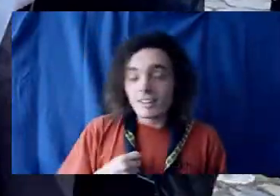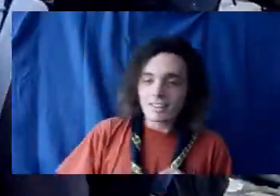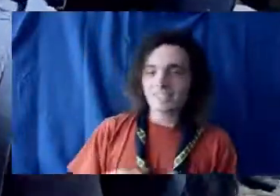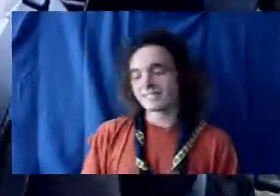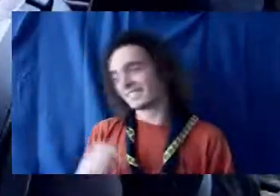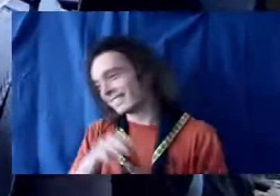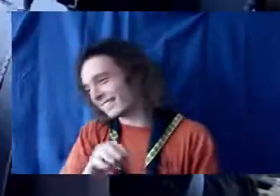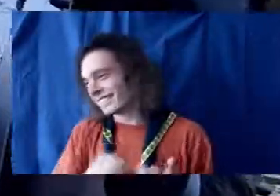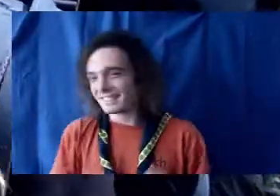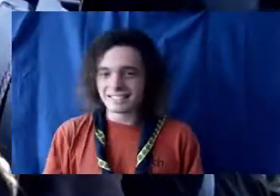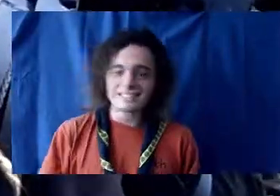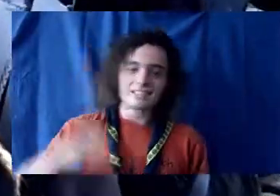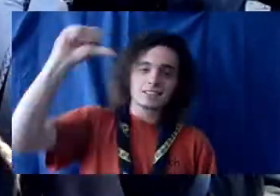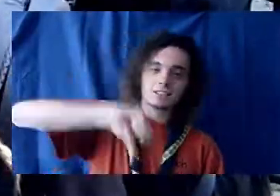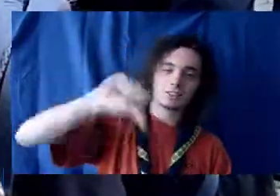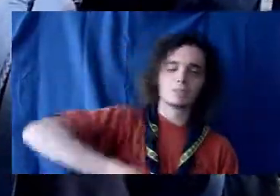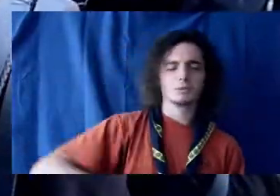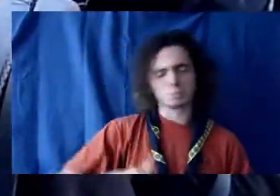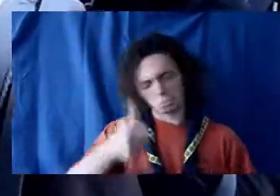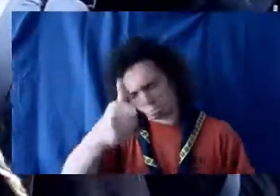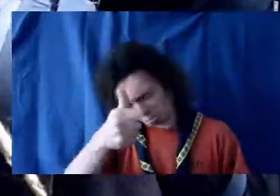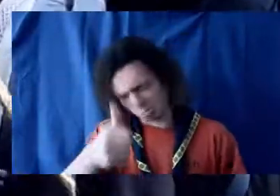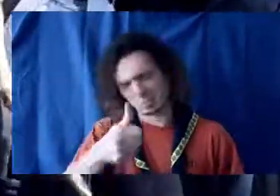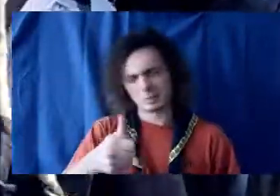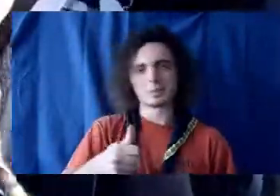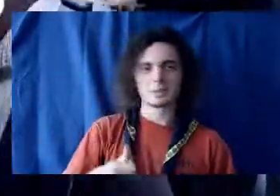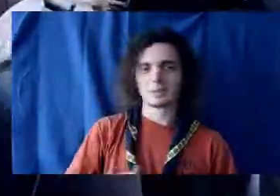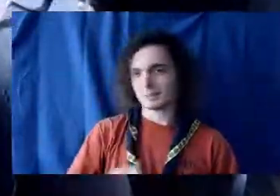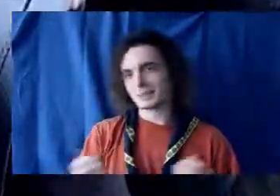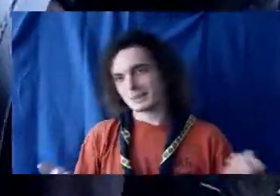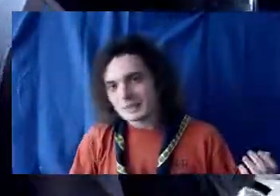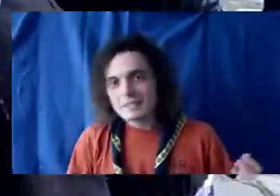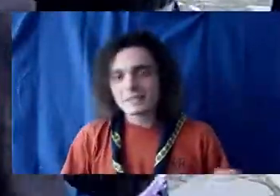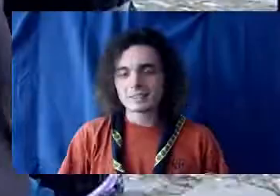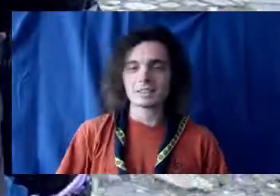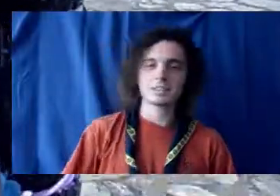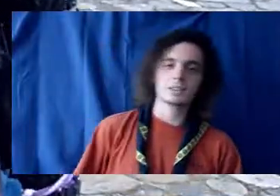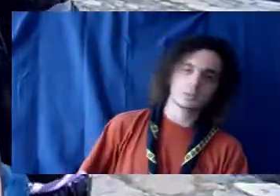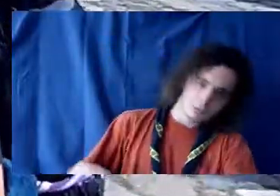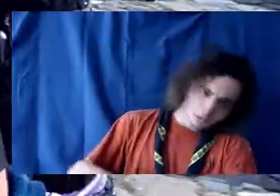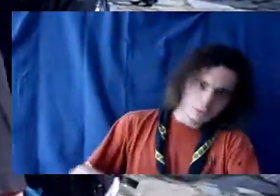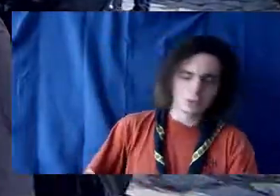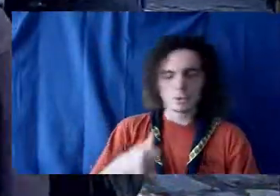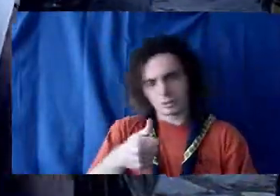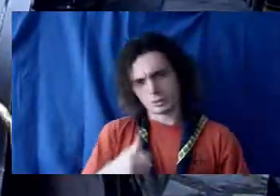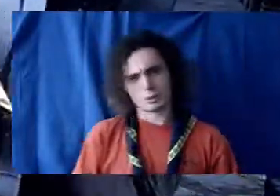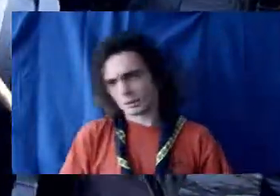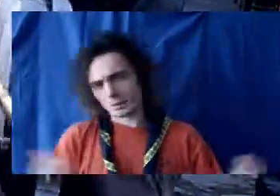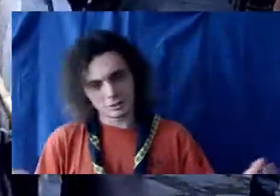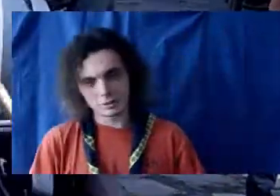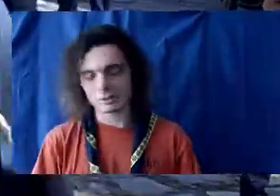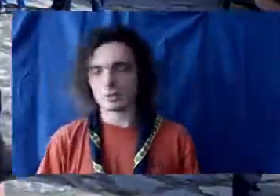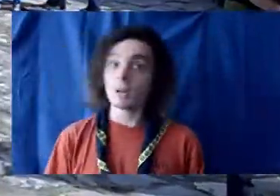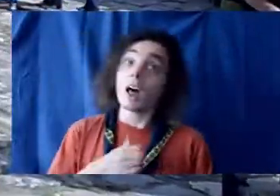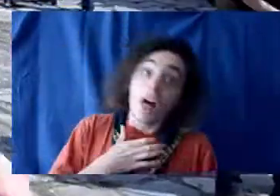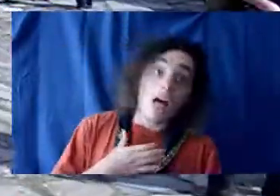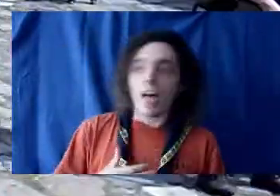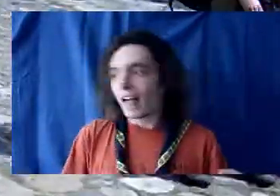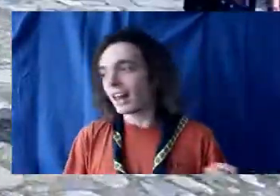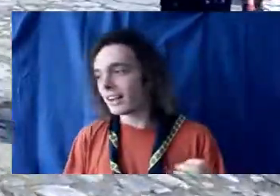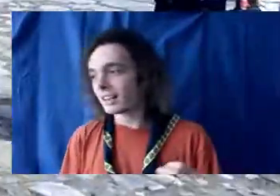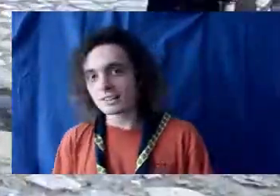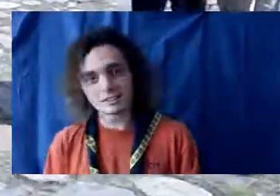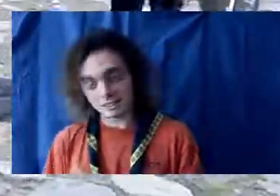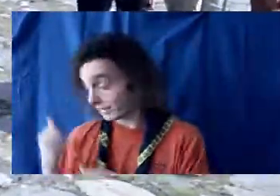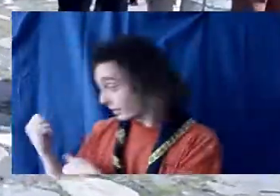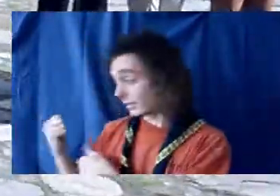bylo to opravdu kousek. To sklesání bylo opravdu příjemné pro naše nožičky, krásně regenerovaly a vůbec to nebolelo. Nyní